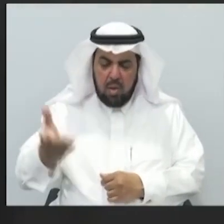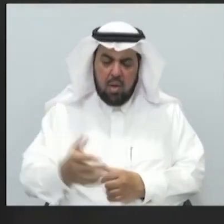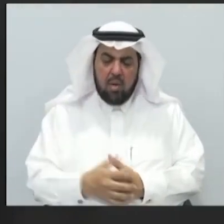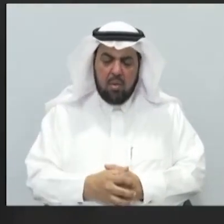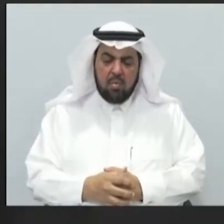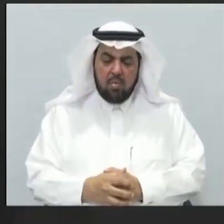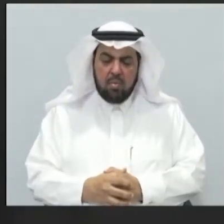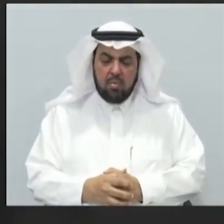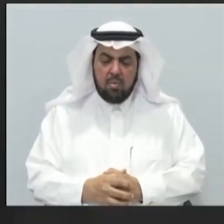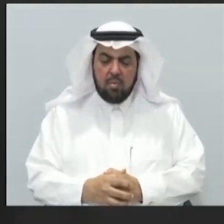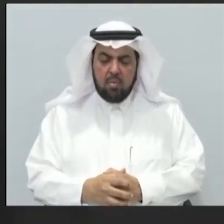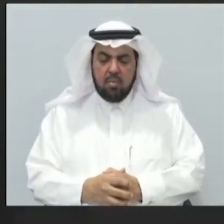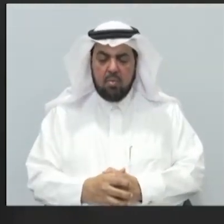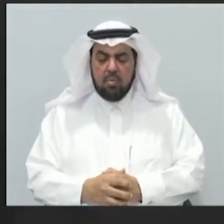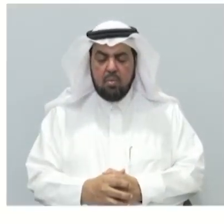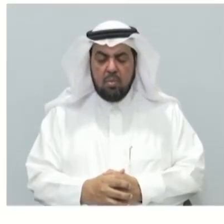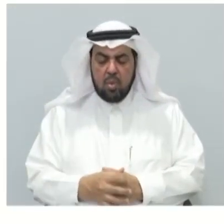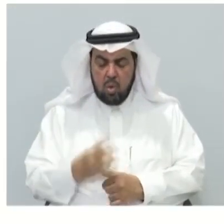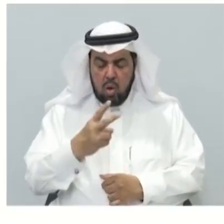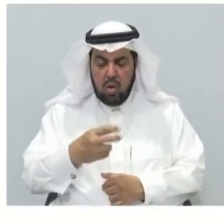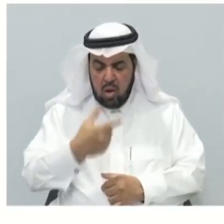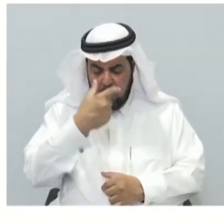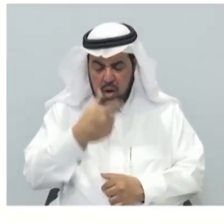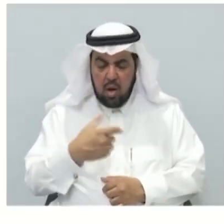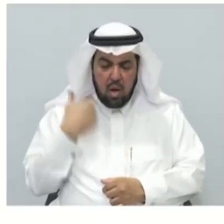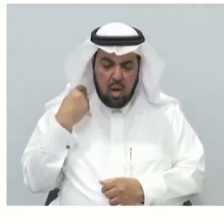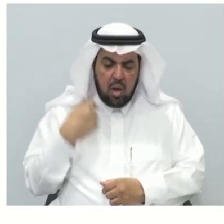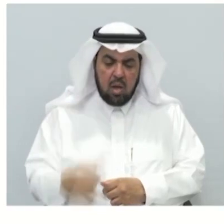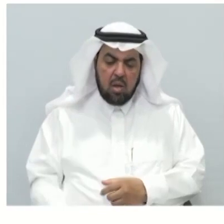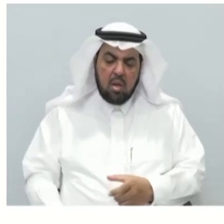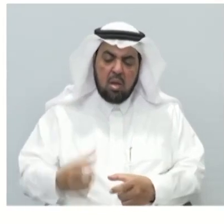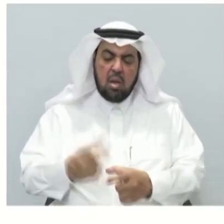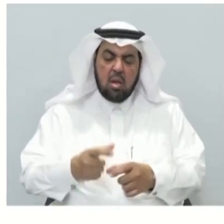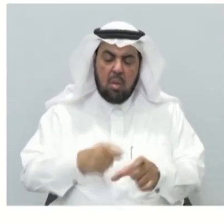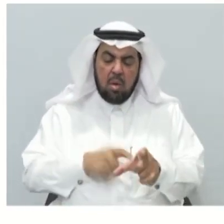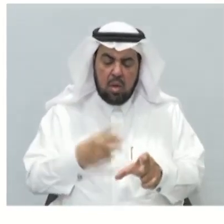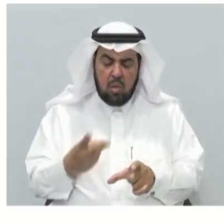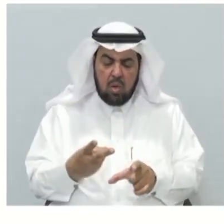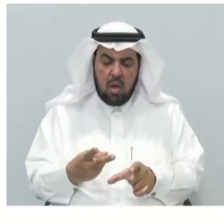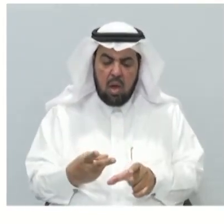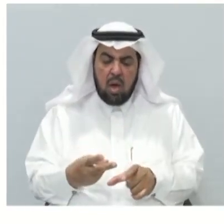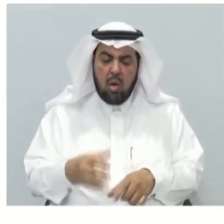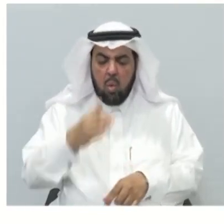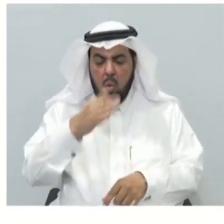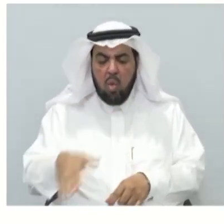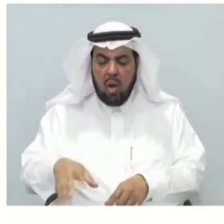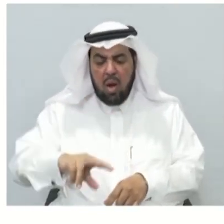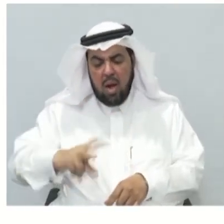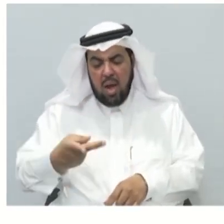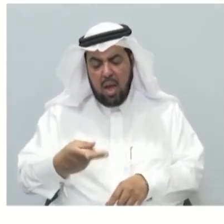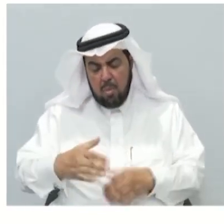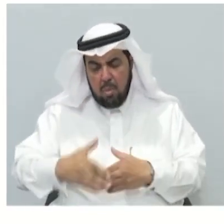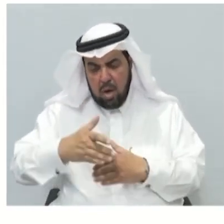ممتاز اذا ماذا تقول هذه النظريه تطابق زاويتين وضلع غير محصور يكفي لاثبات ان المثلثين